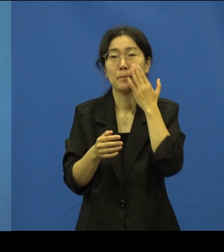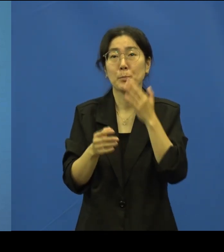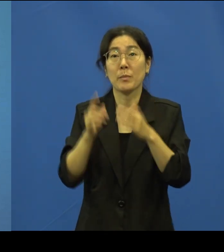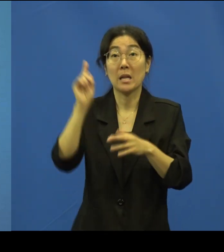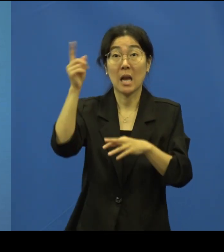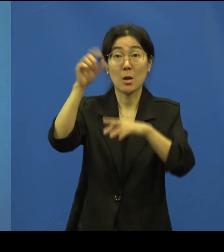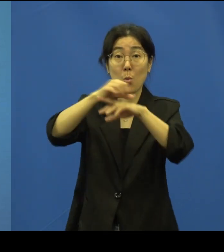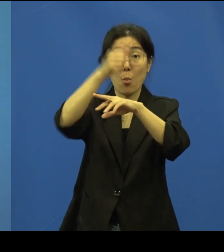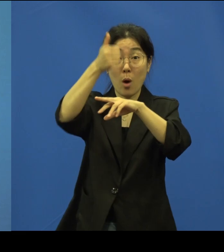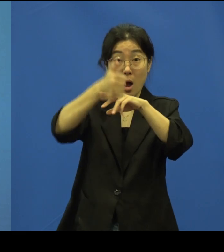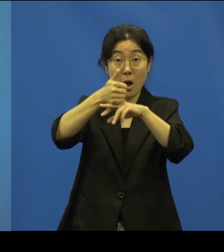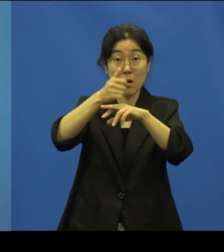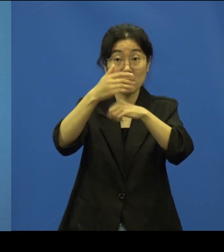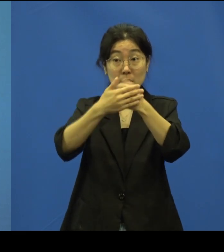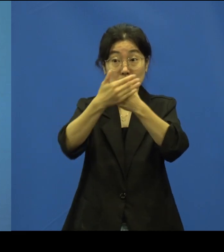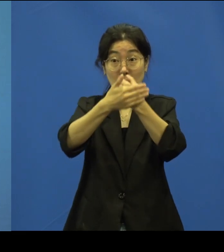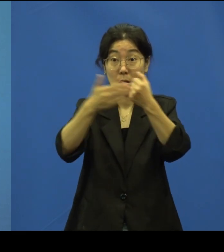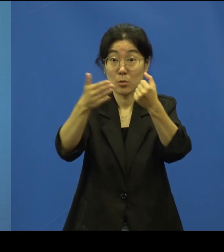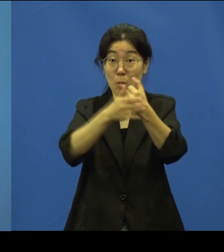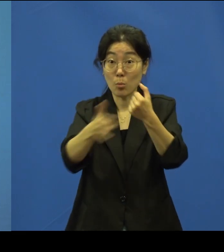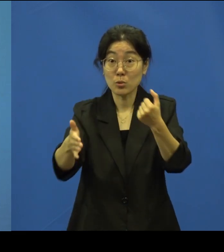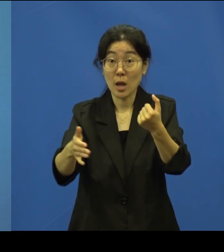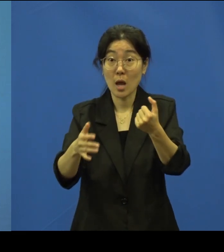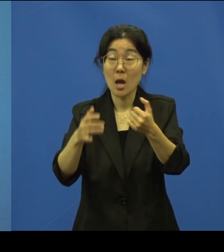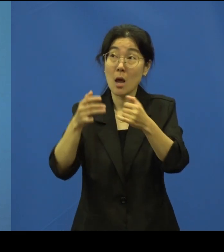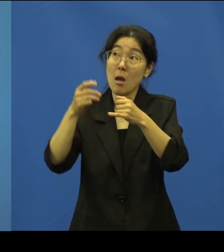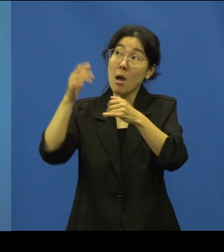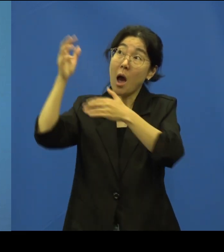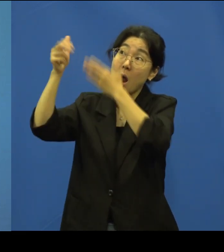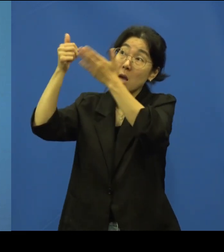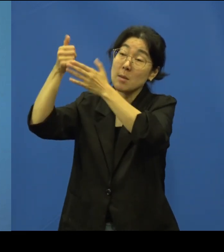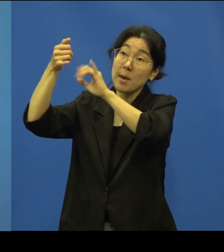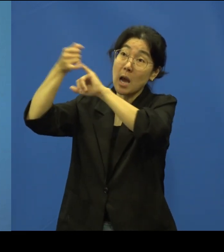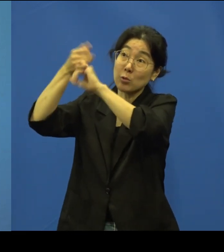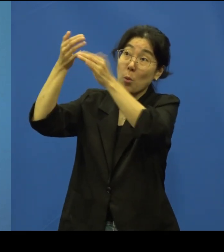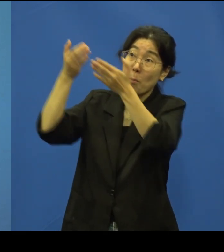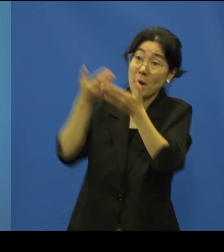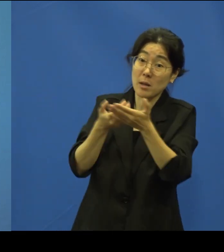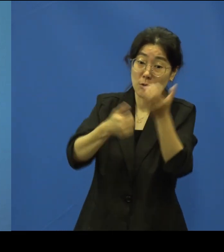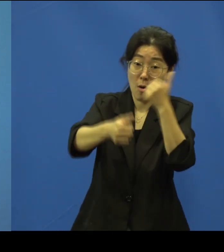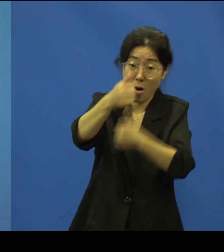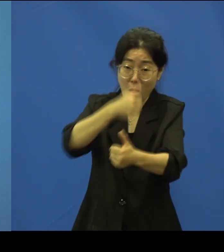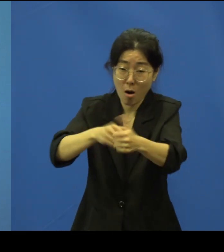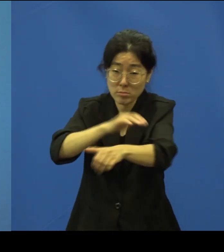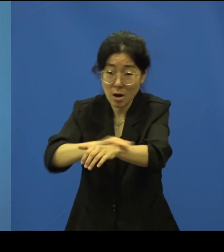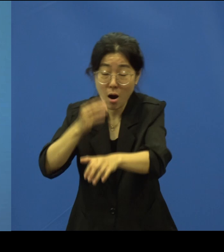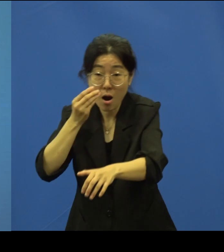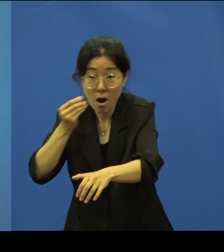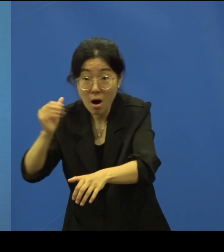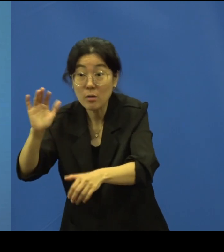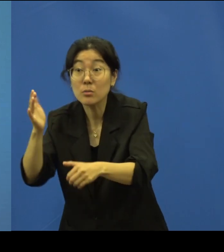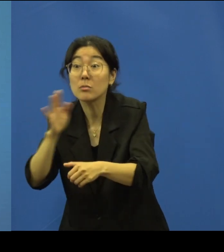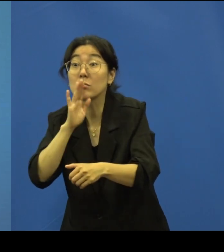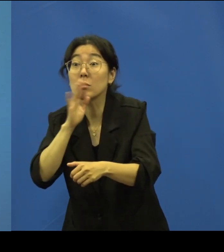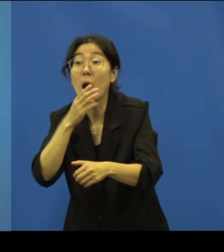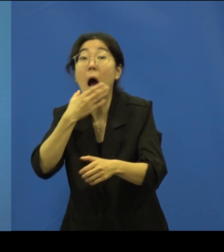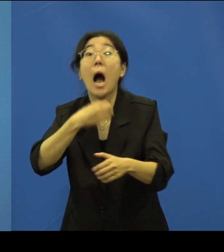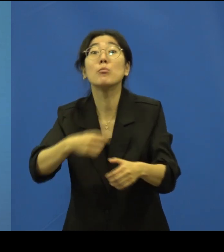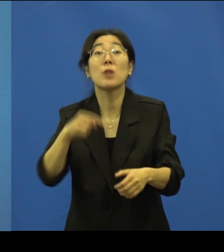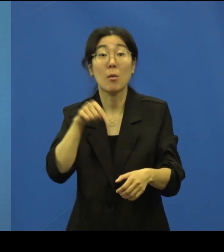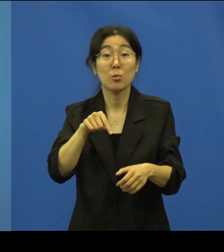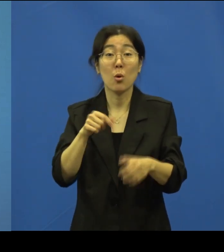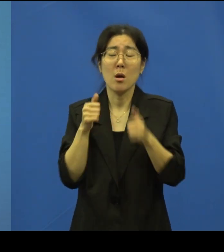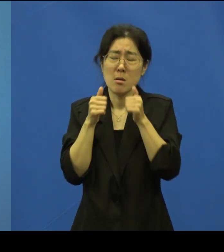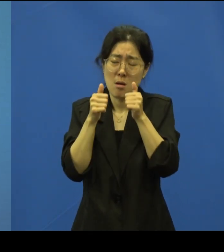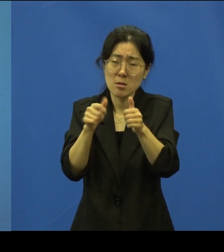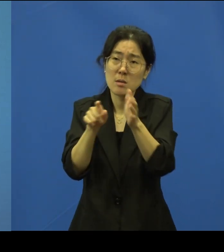후손들이 약속을 받고 은혜를 받죠. 아브라함 때문에 후손들이 다